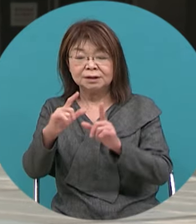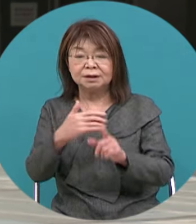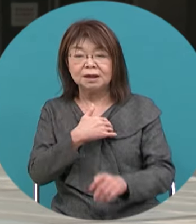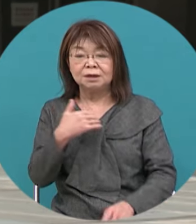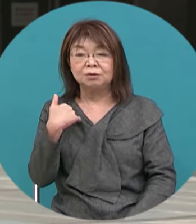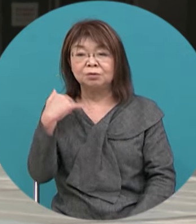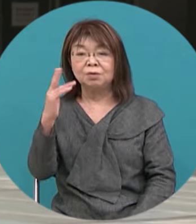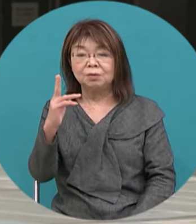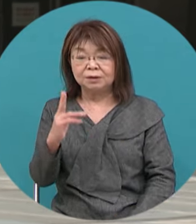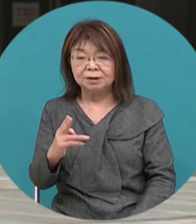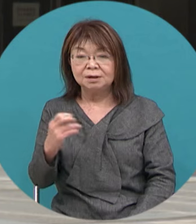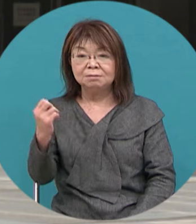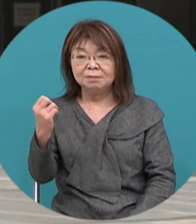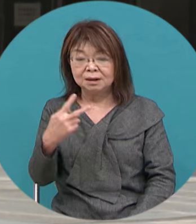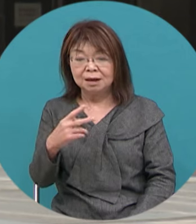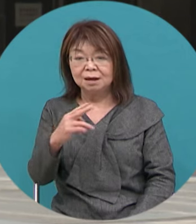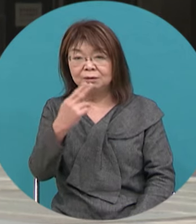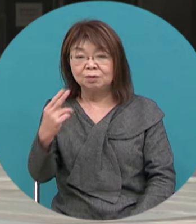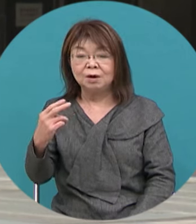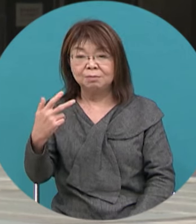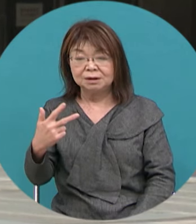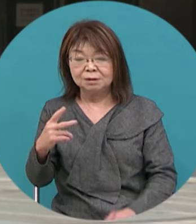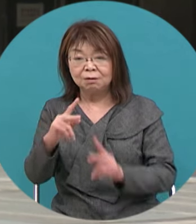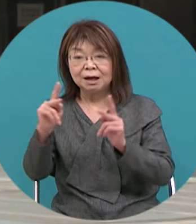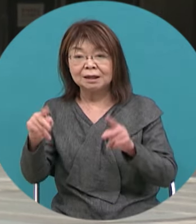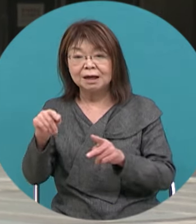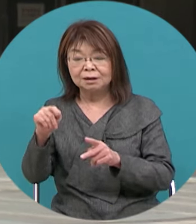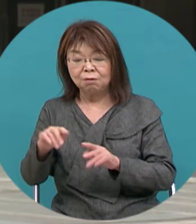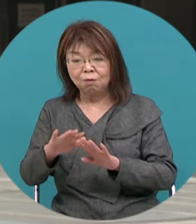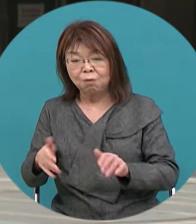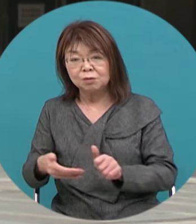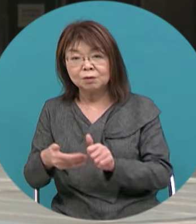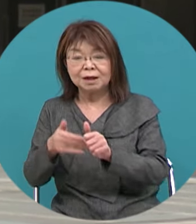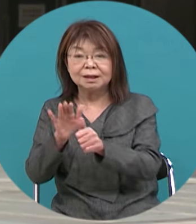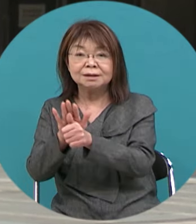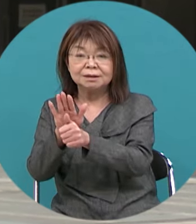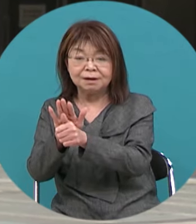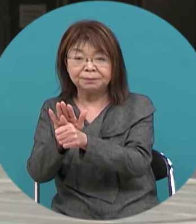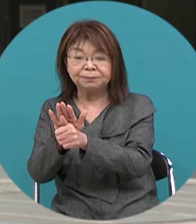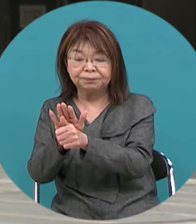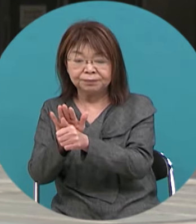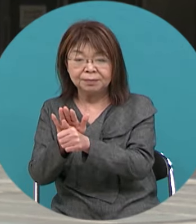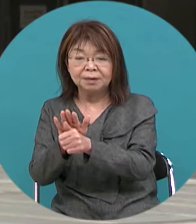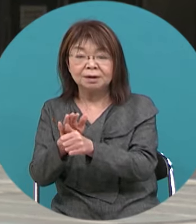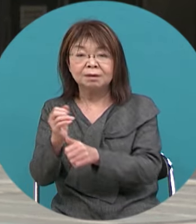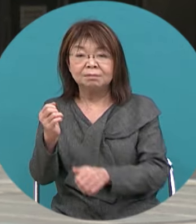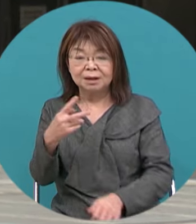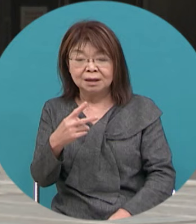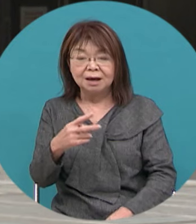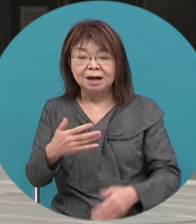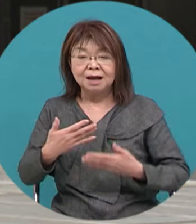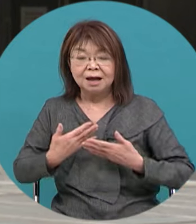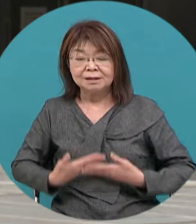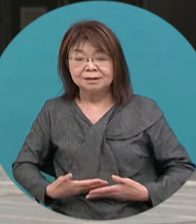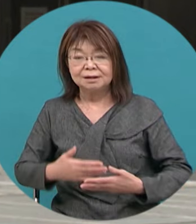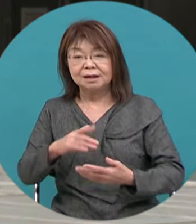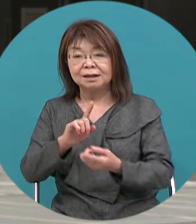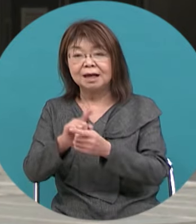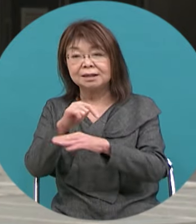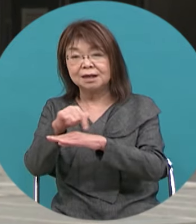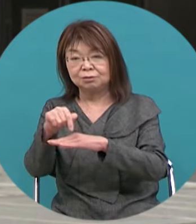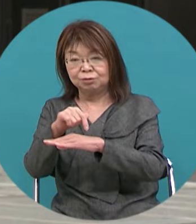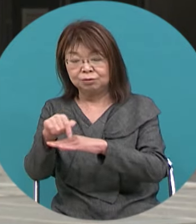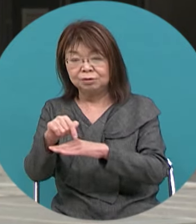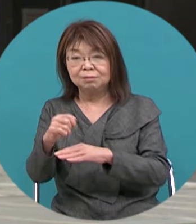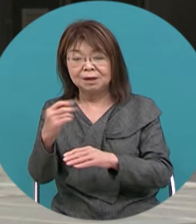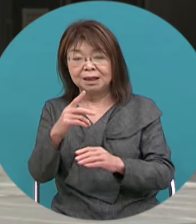るいは富山市の課題でもあります子育て支援やですね、例えば、安全対策、あるいはデ